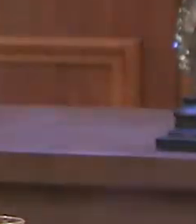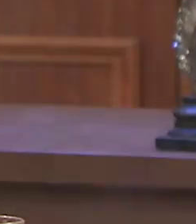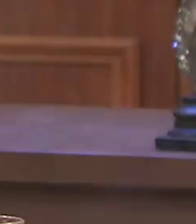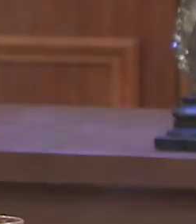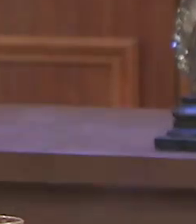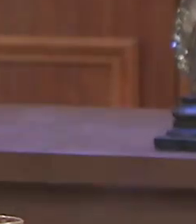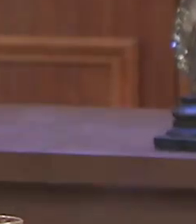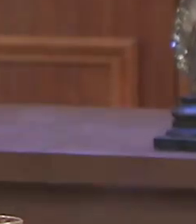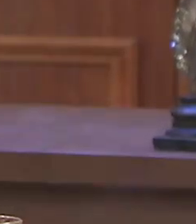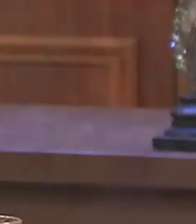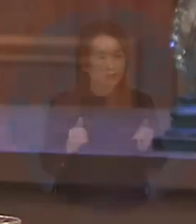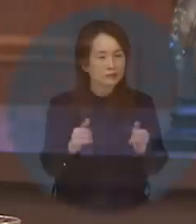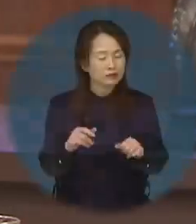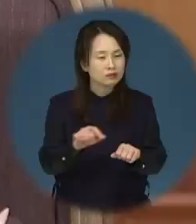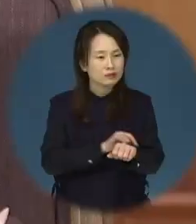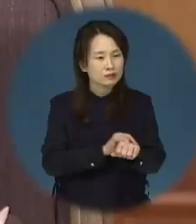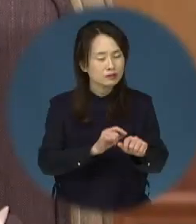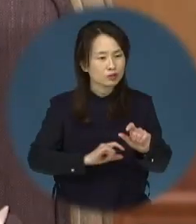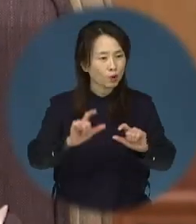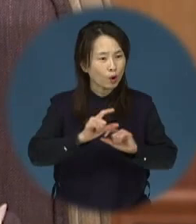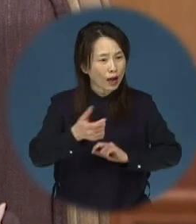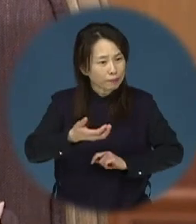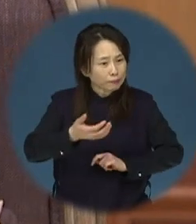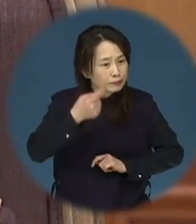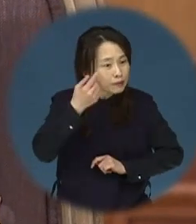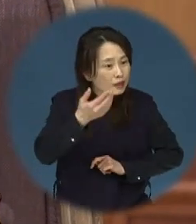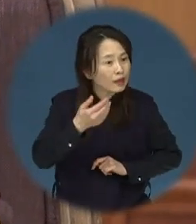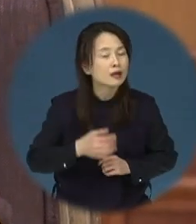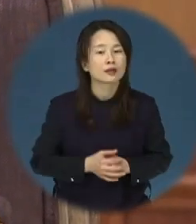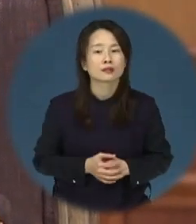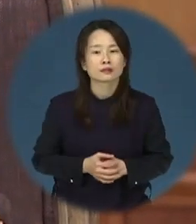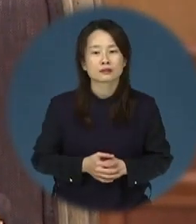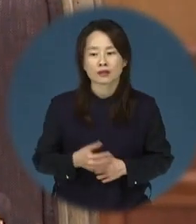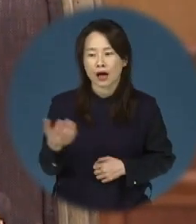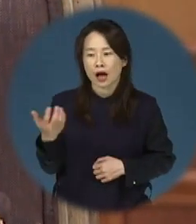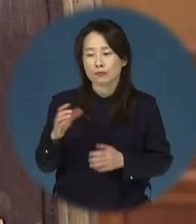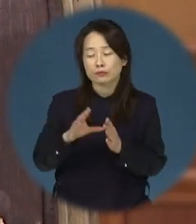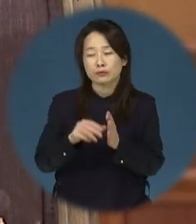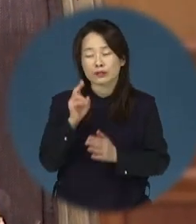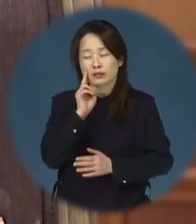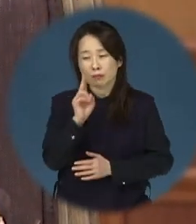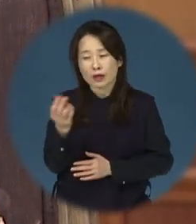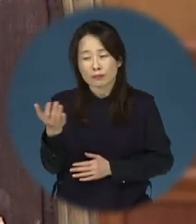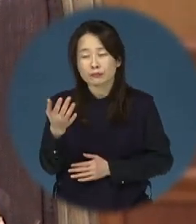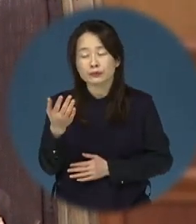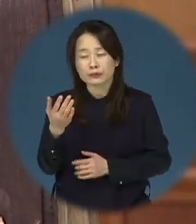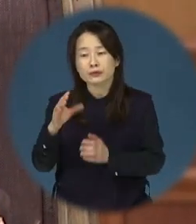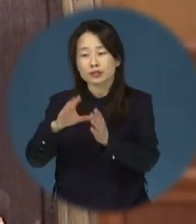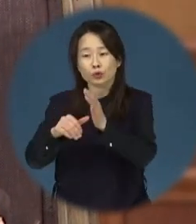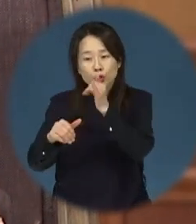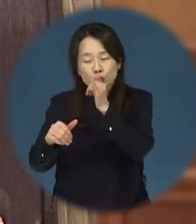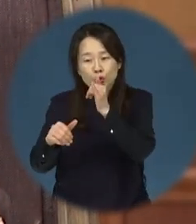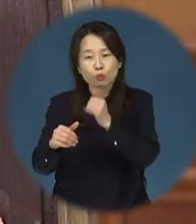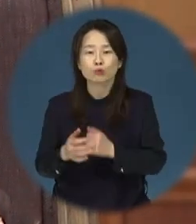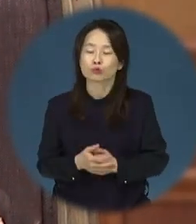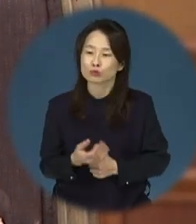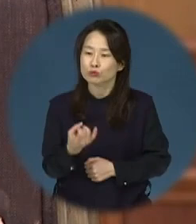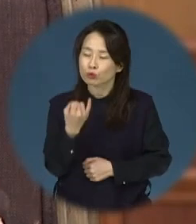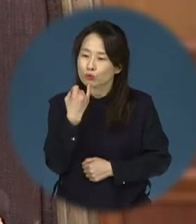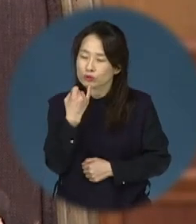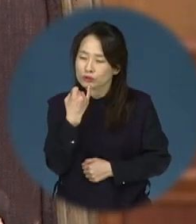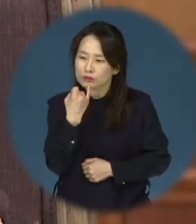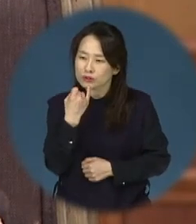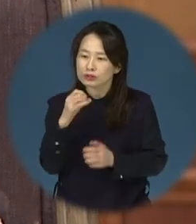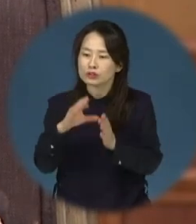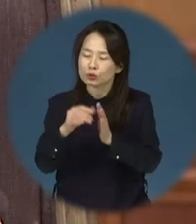노숙인 분들은 특히 더 아프죠? 뭐 일단 그 아플 때는 많이 아프고요. 조금 또 괜찮아지면은 또